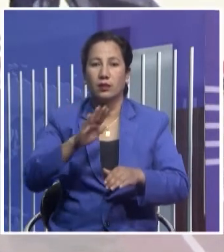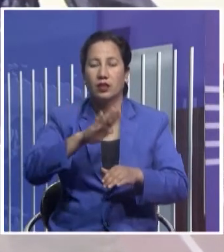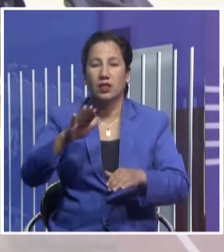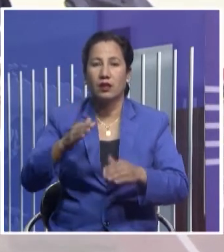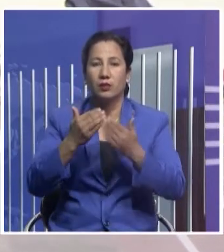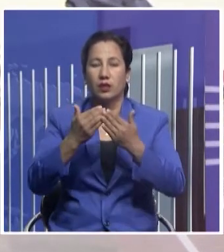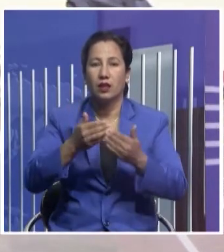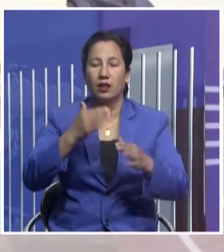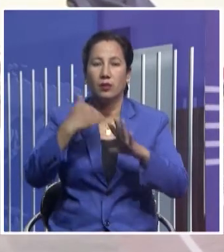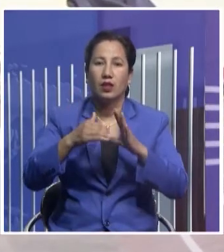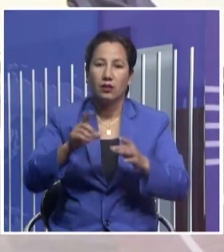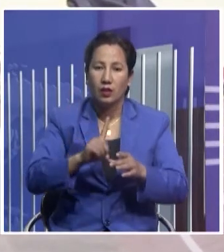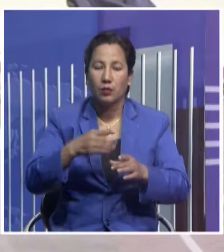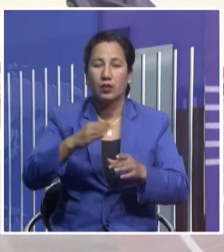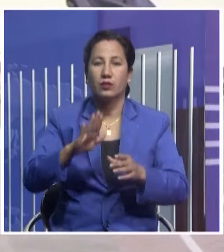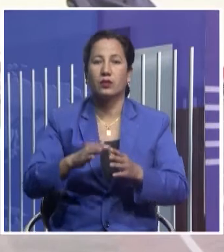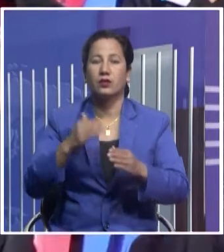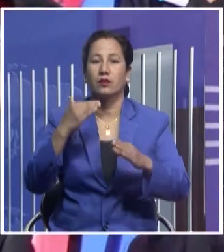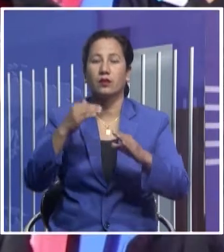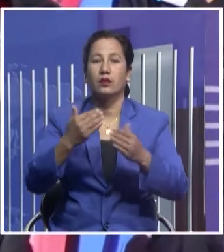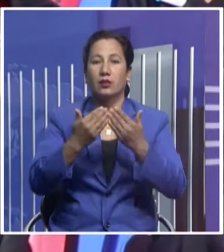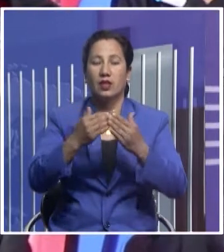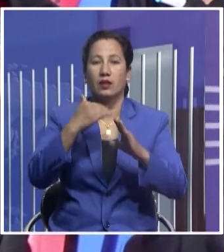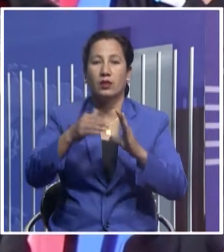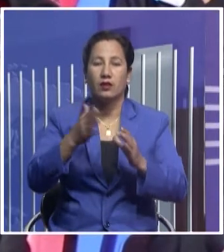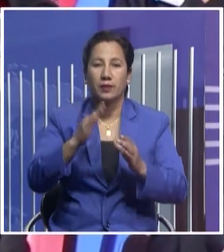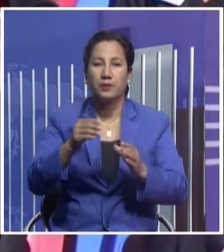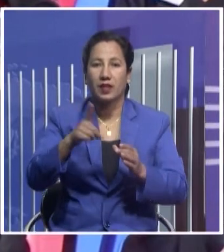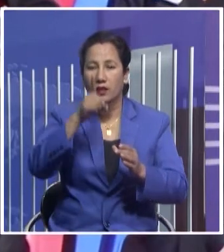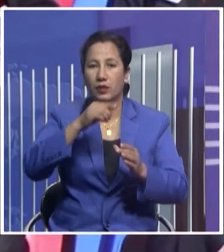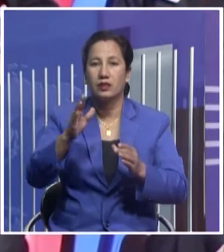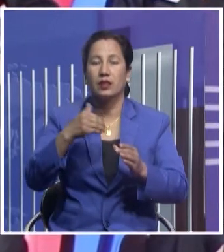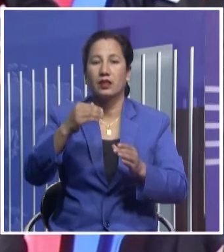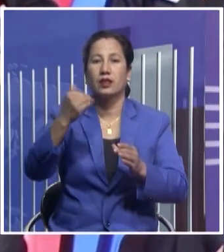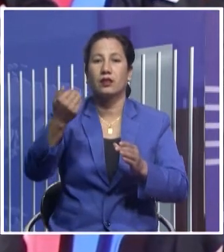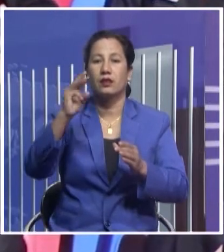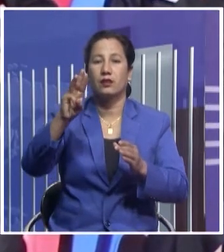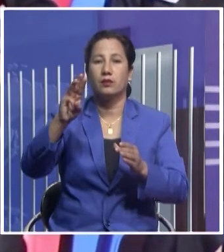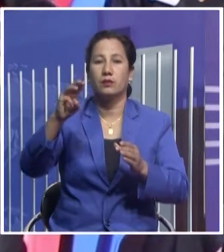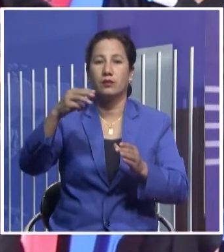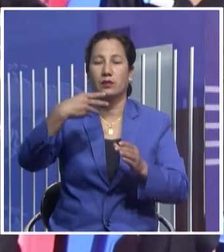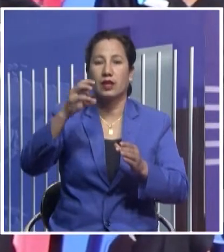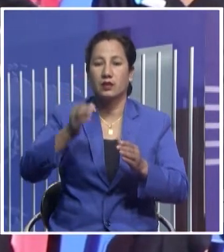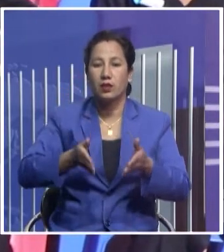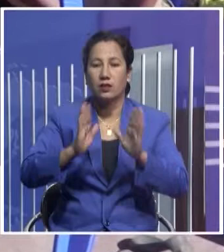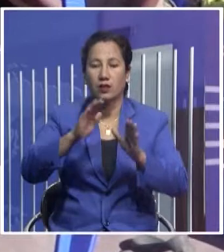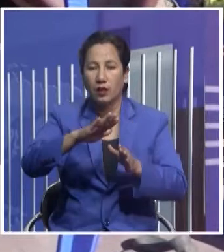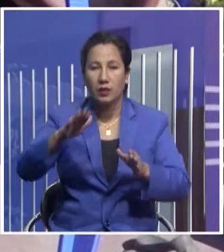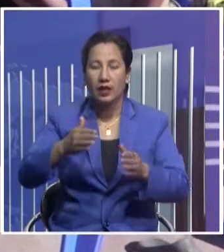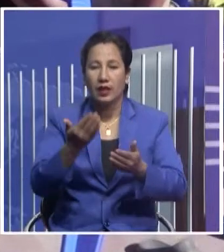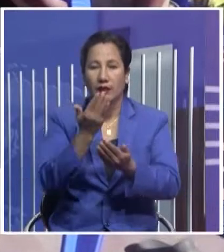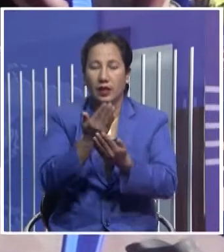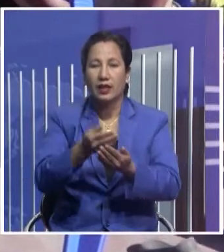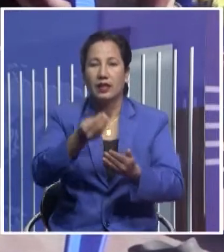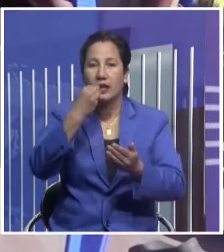पठाउँदा उपयुक्त हुने देखेर विद्यालय पठाउन लागि। केही वर्ष यता तमघासमा सडक बालबालिकाहरू सडकमै मागेर खाने